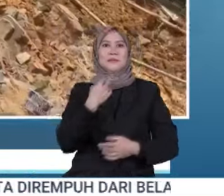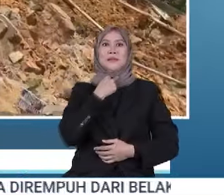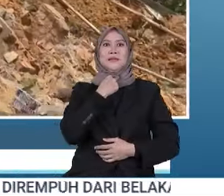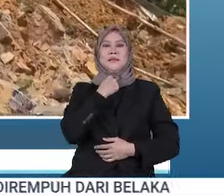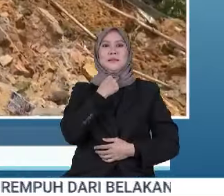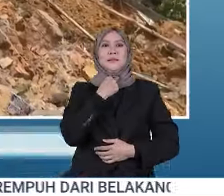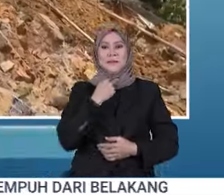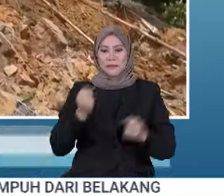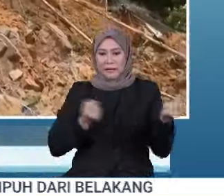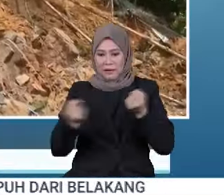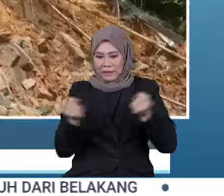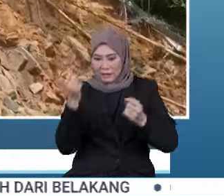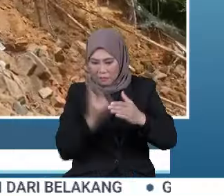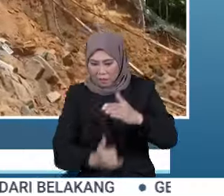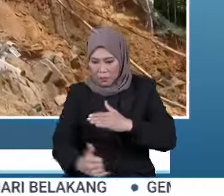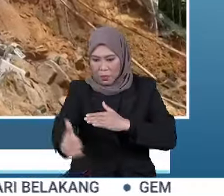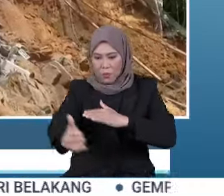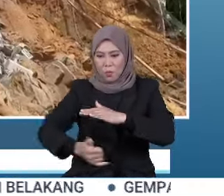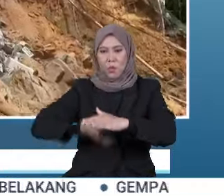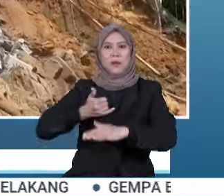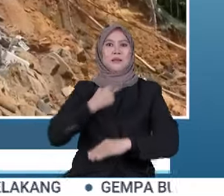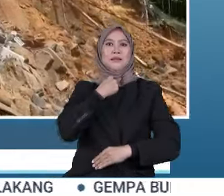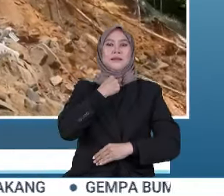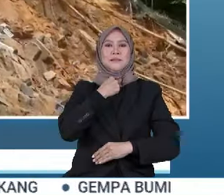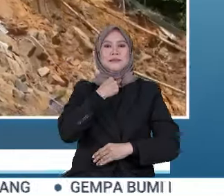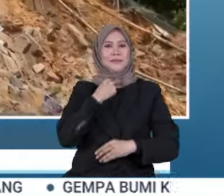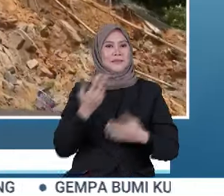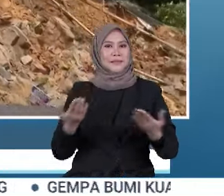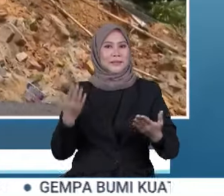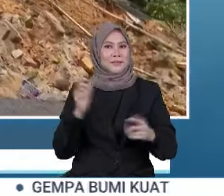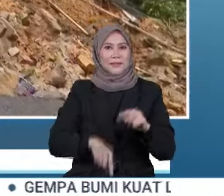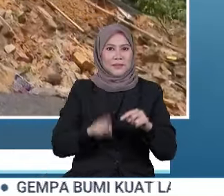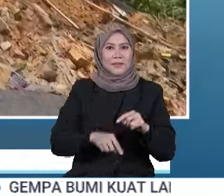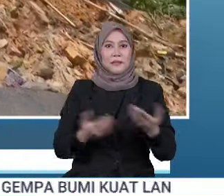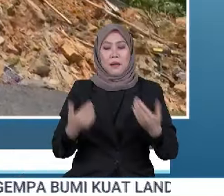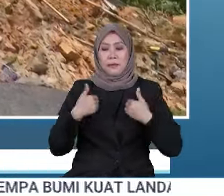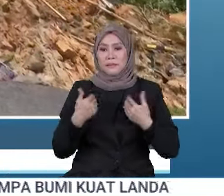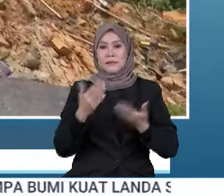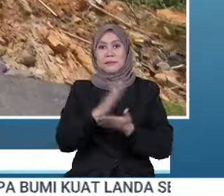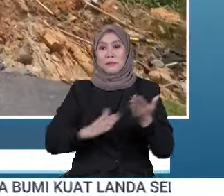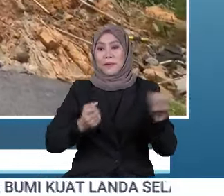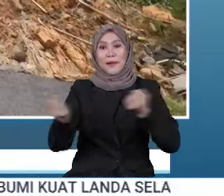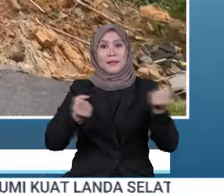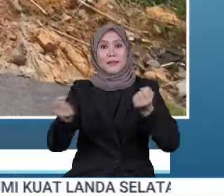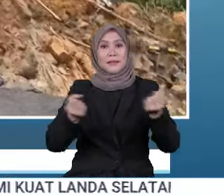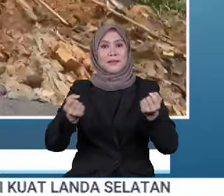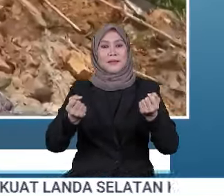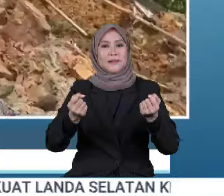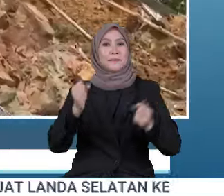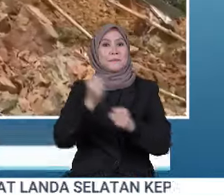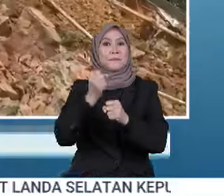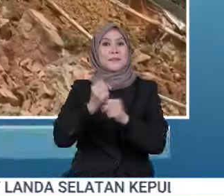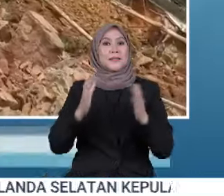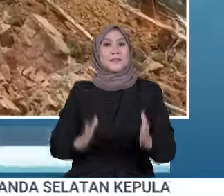kenderan untuk masuk dan keluar daripada Akademi jadi ada beberapa buah kenderan milik staf